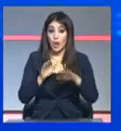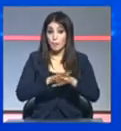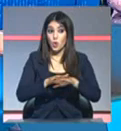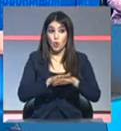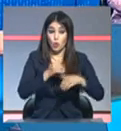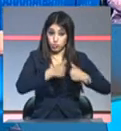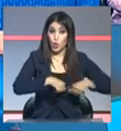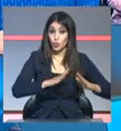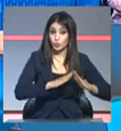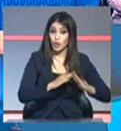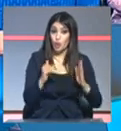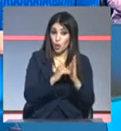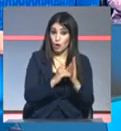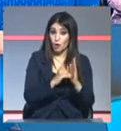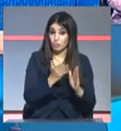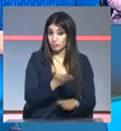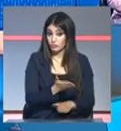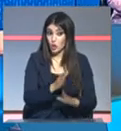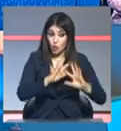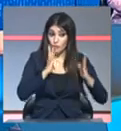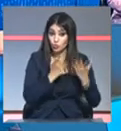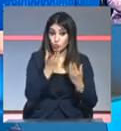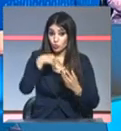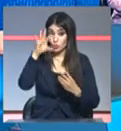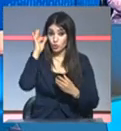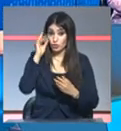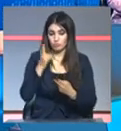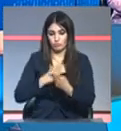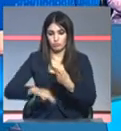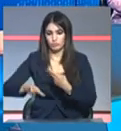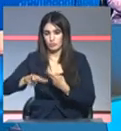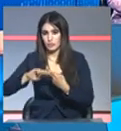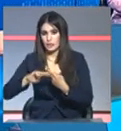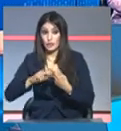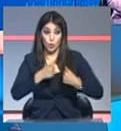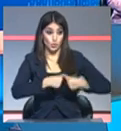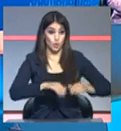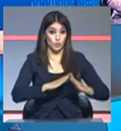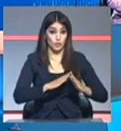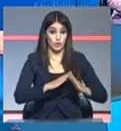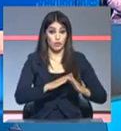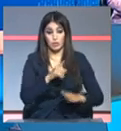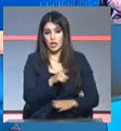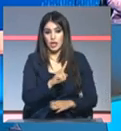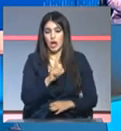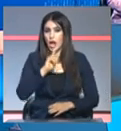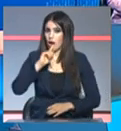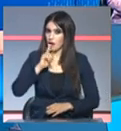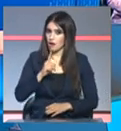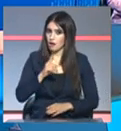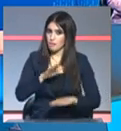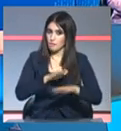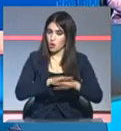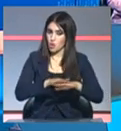ولهذا انا نسبق الاحداث اللي هو معناها من اه المهام على ها ال ال ال ال